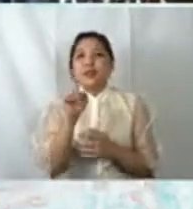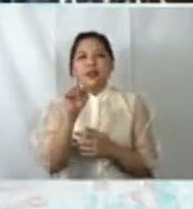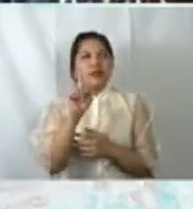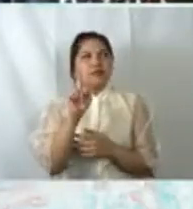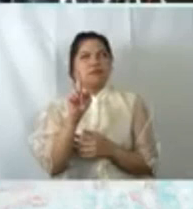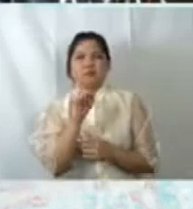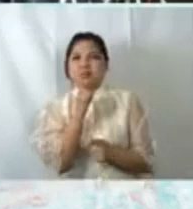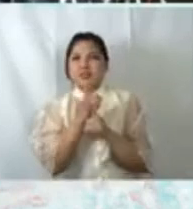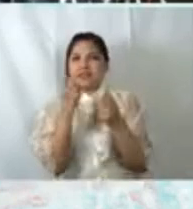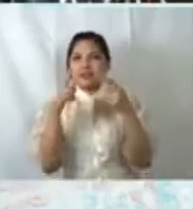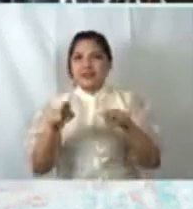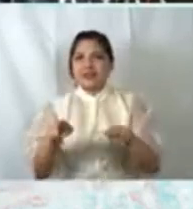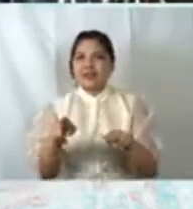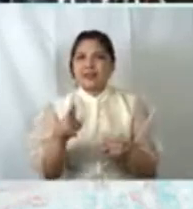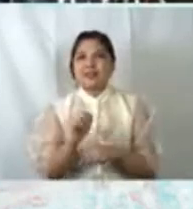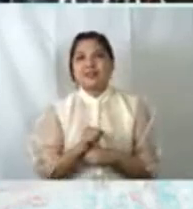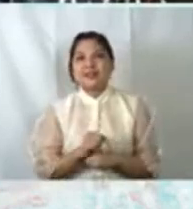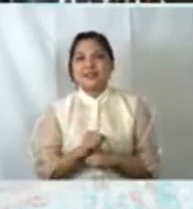No?